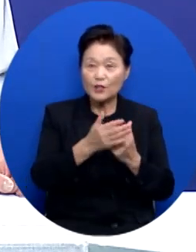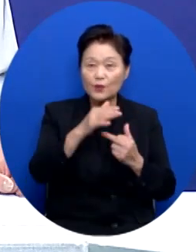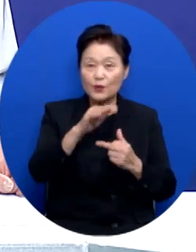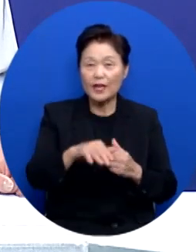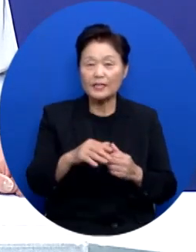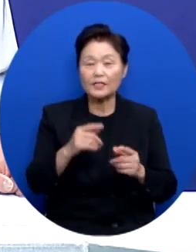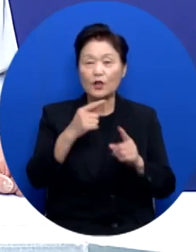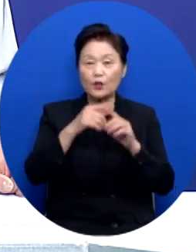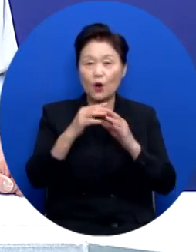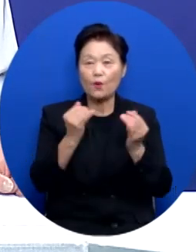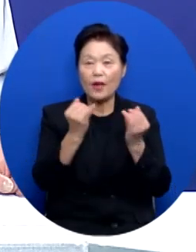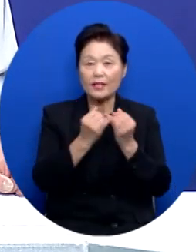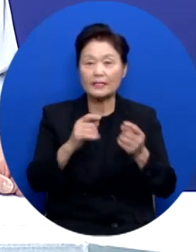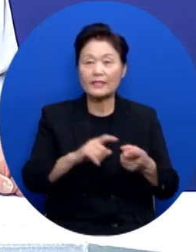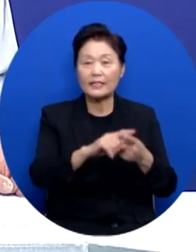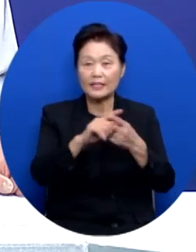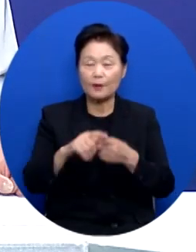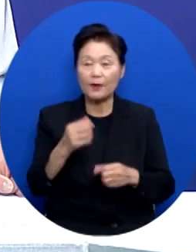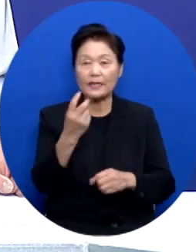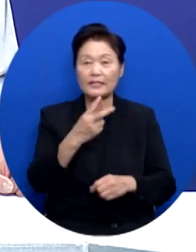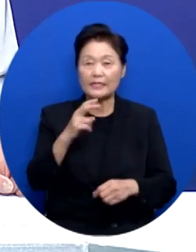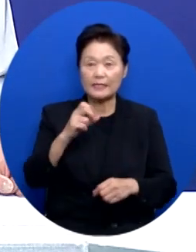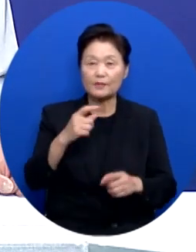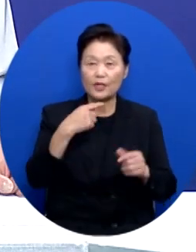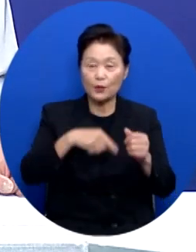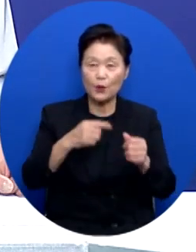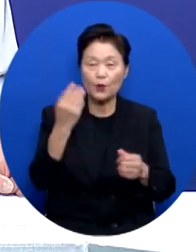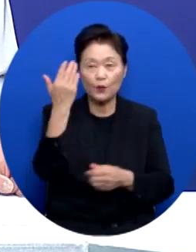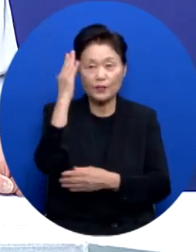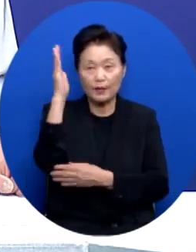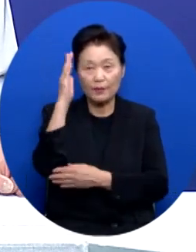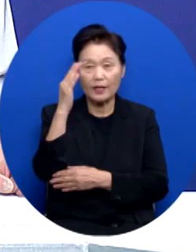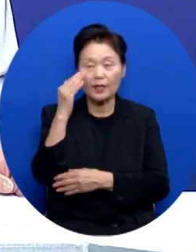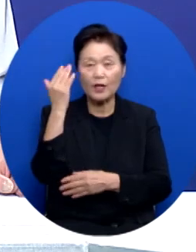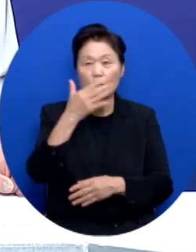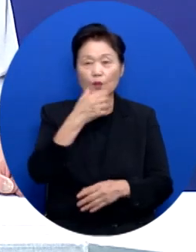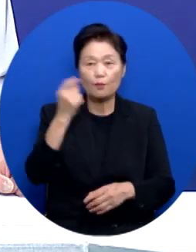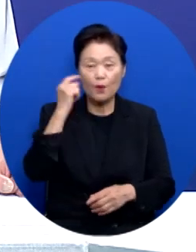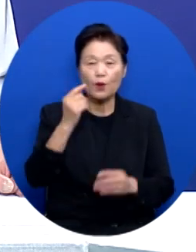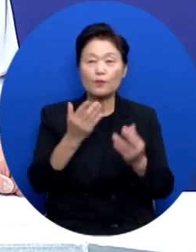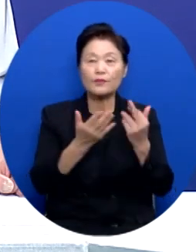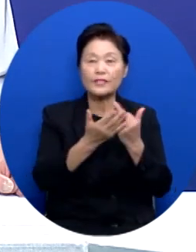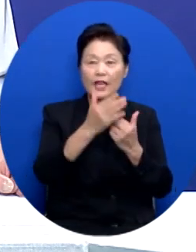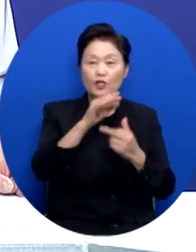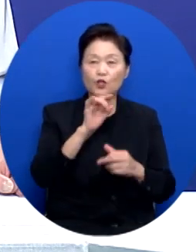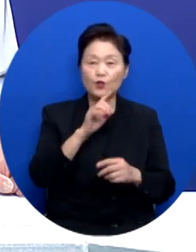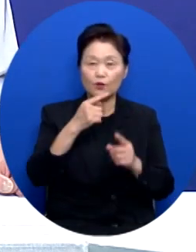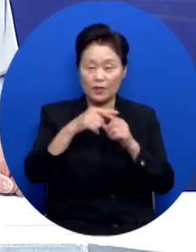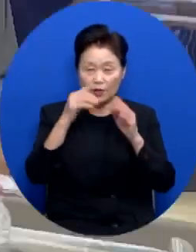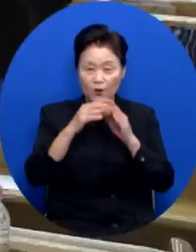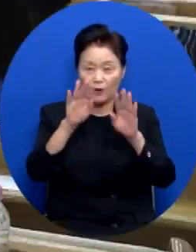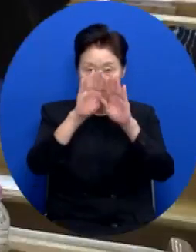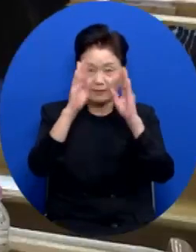제주특별자치도 교회여성연합회가 2024년 교육 세미나를 순복음 제주도 중앙교회에서 개최했습니다.